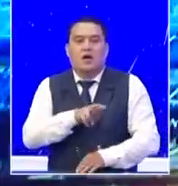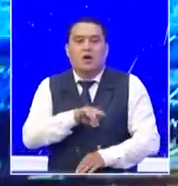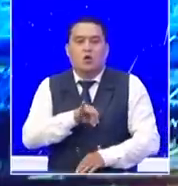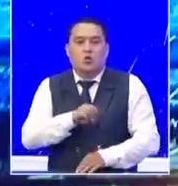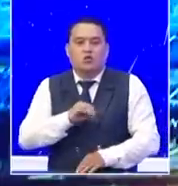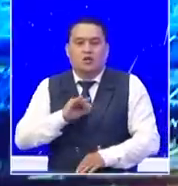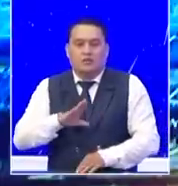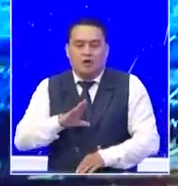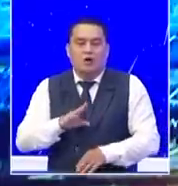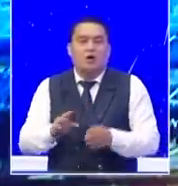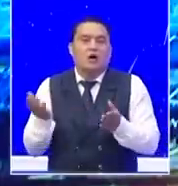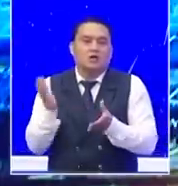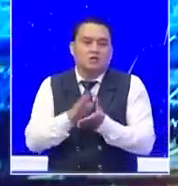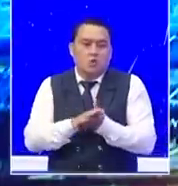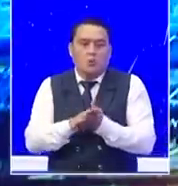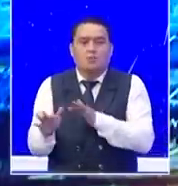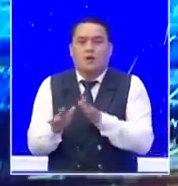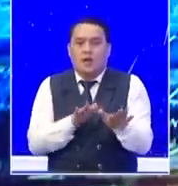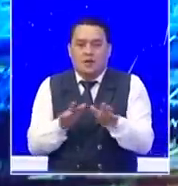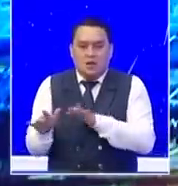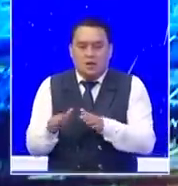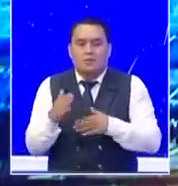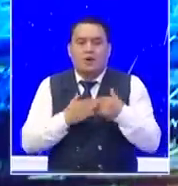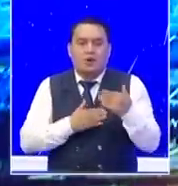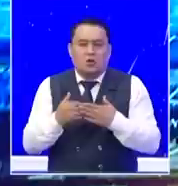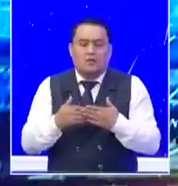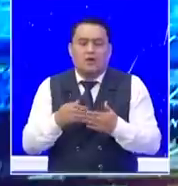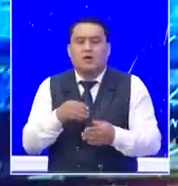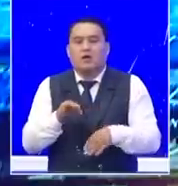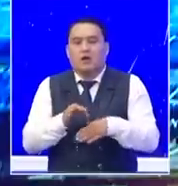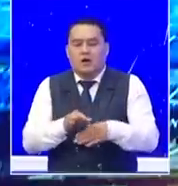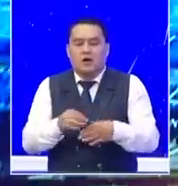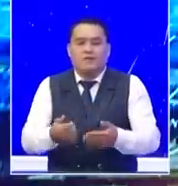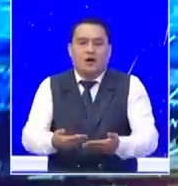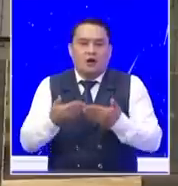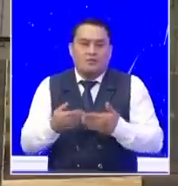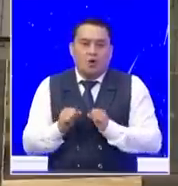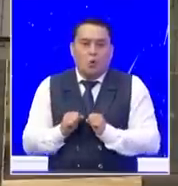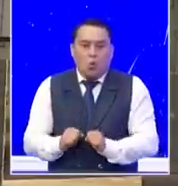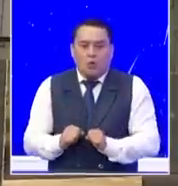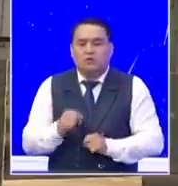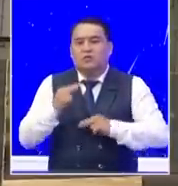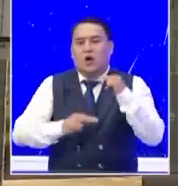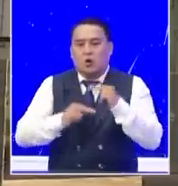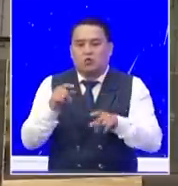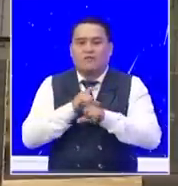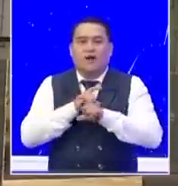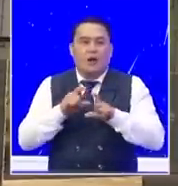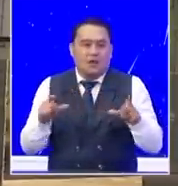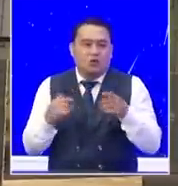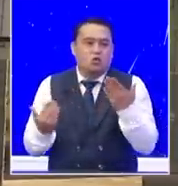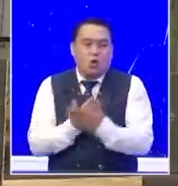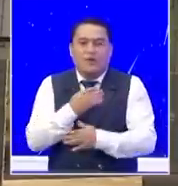Ералы Тугжанов ознакомился с ходом мероприятий по профилактике COVID-19. Он также посетил и строящийся объект.